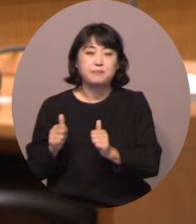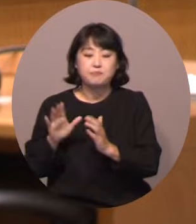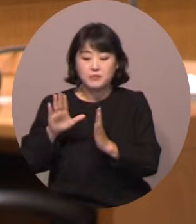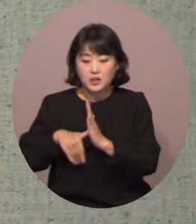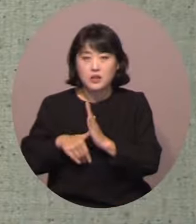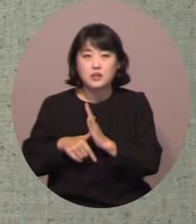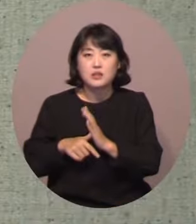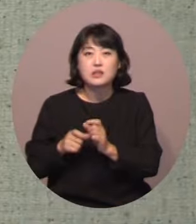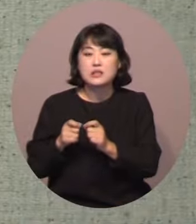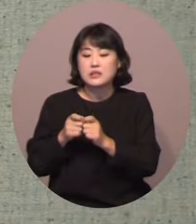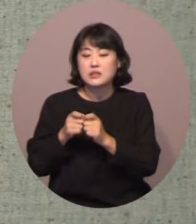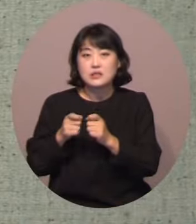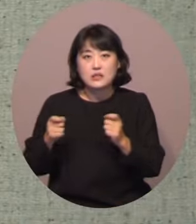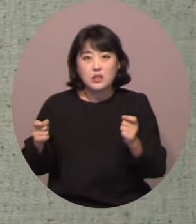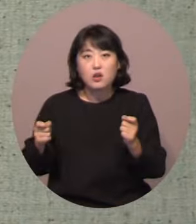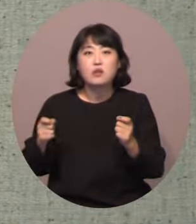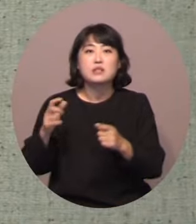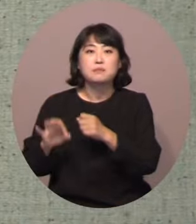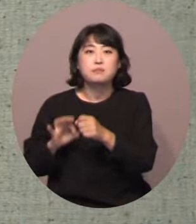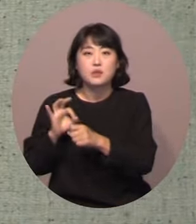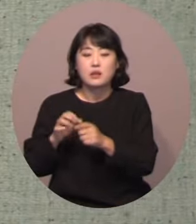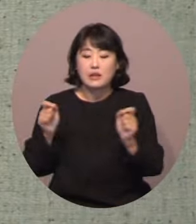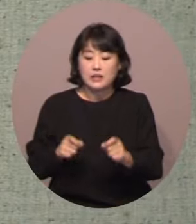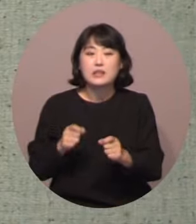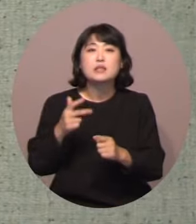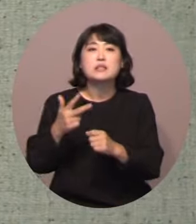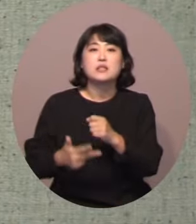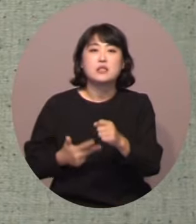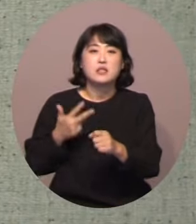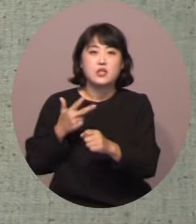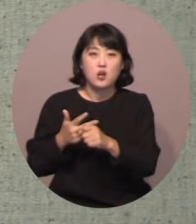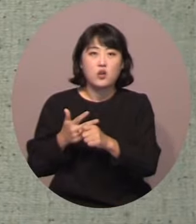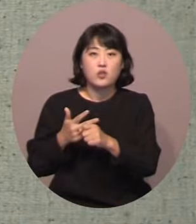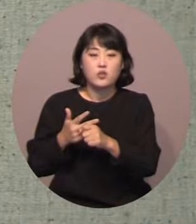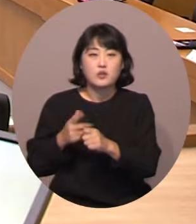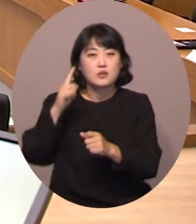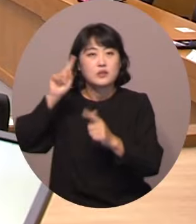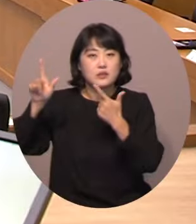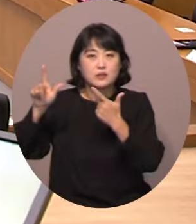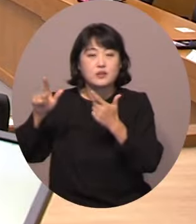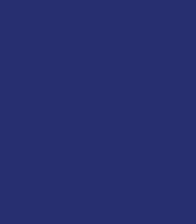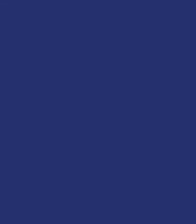징역 장기 10년 단기 7년을 선고받고 상고했습니다